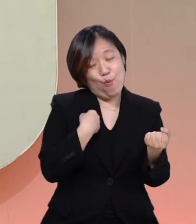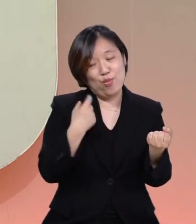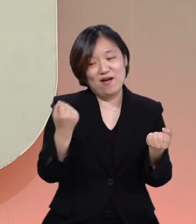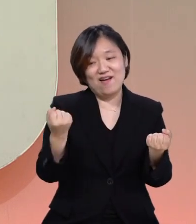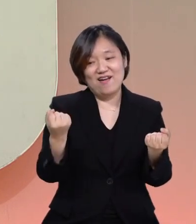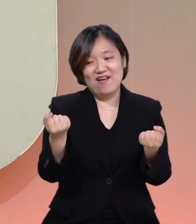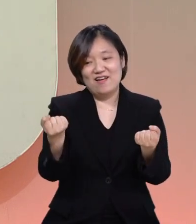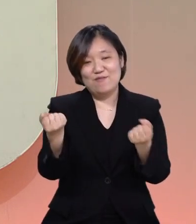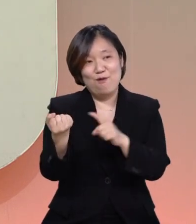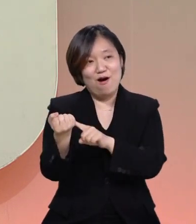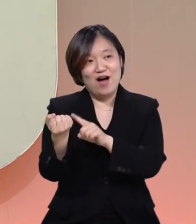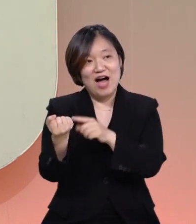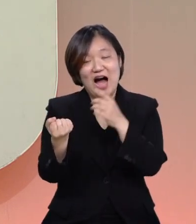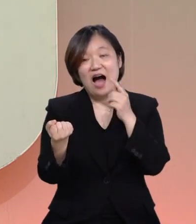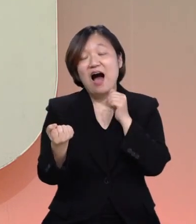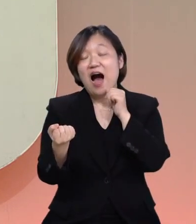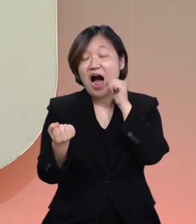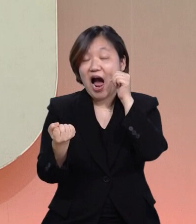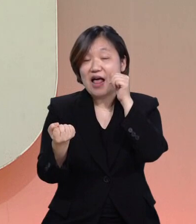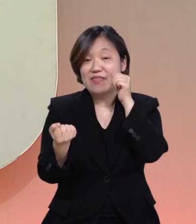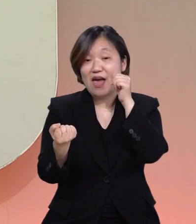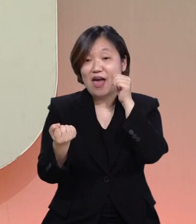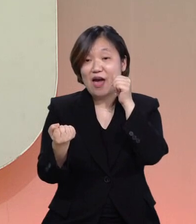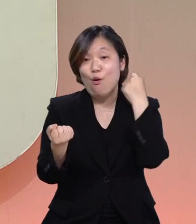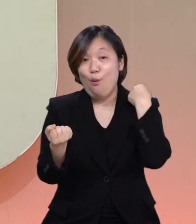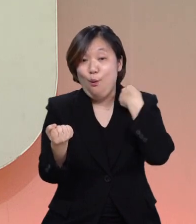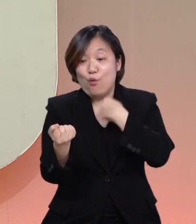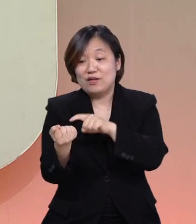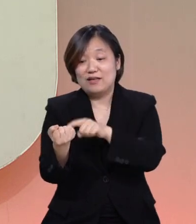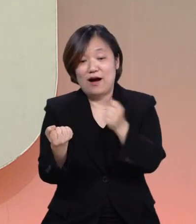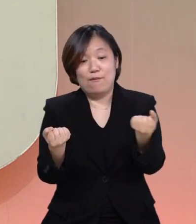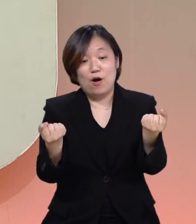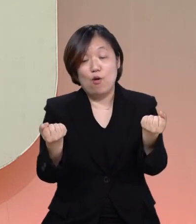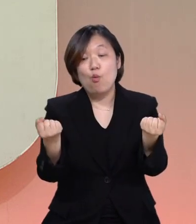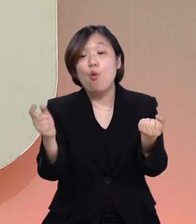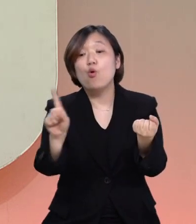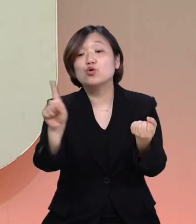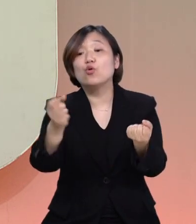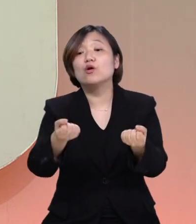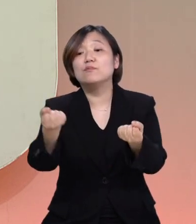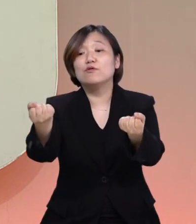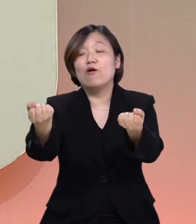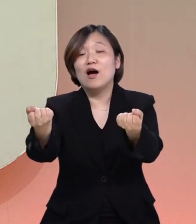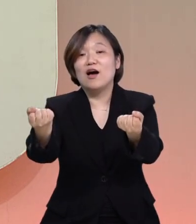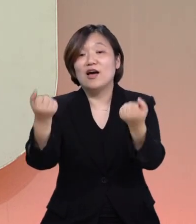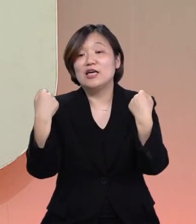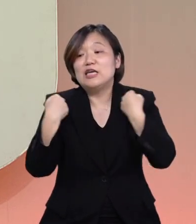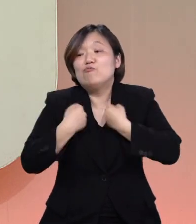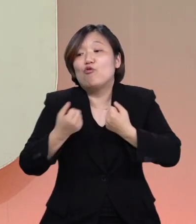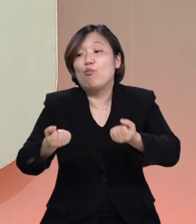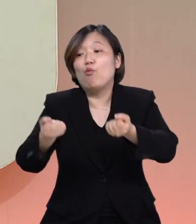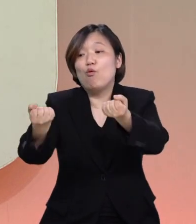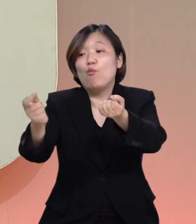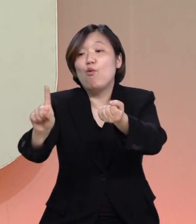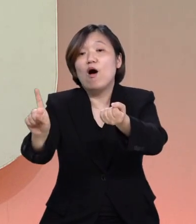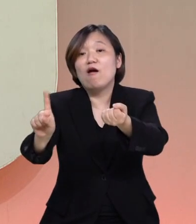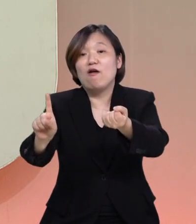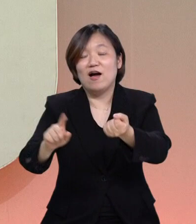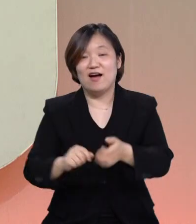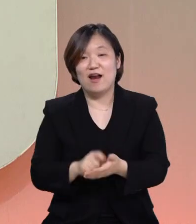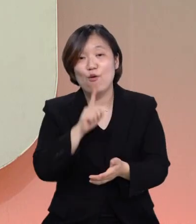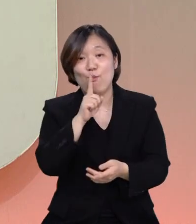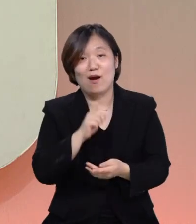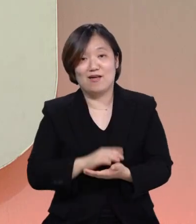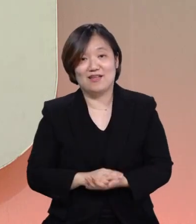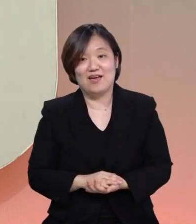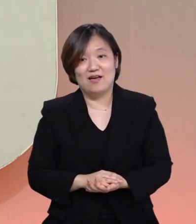보여주면서 어떤 옷을 입을래라고 물어보더래요 어떤 옷을 입겠느냐라고 물어보시더니 하시는